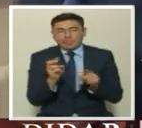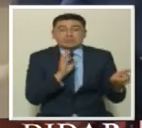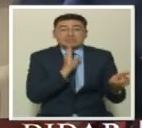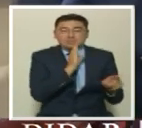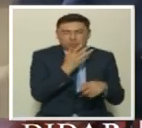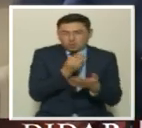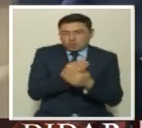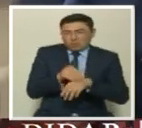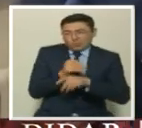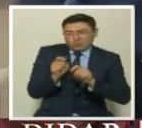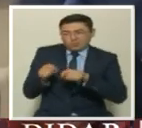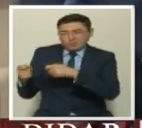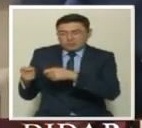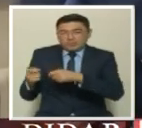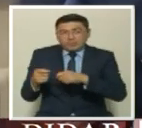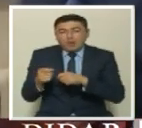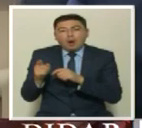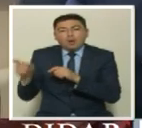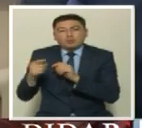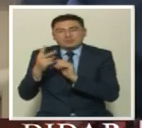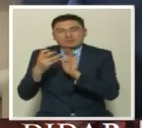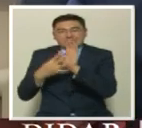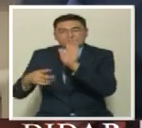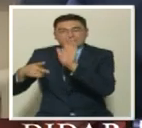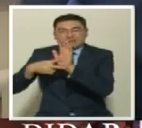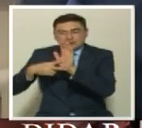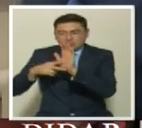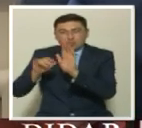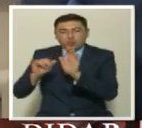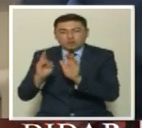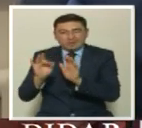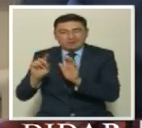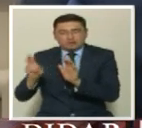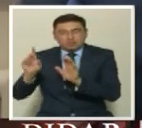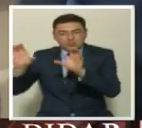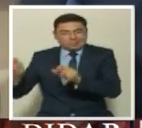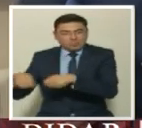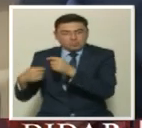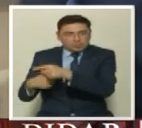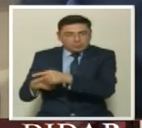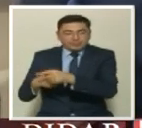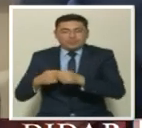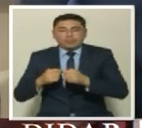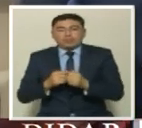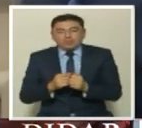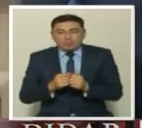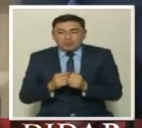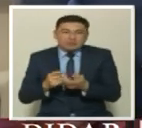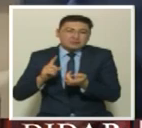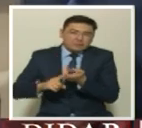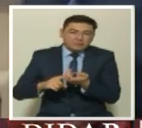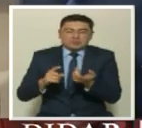их своему мужу который находится у нас по статье 297 Уголовного кодекса Республики Казахстан незаконное изготовление переработка